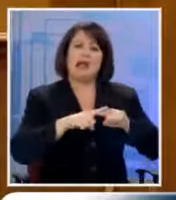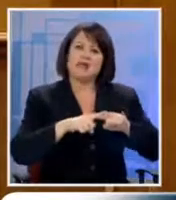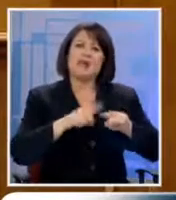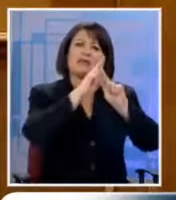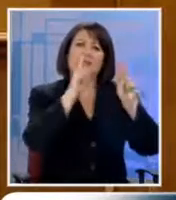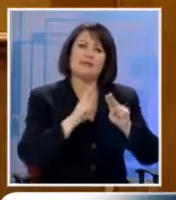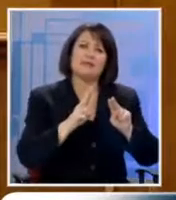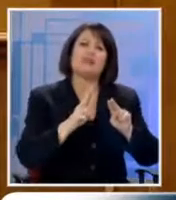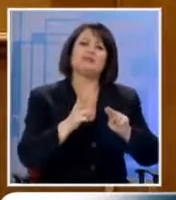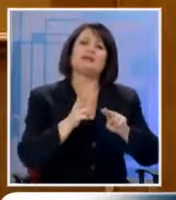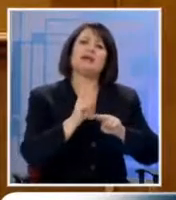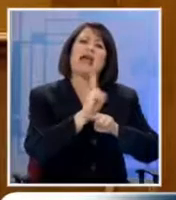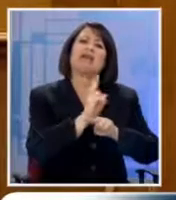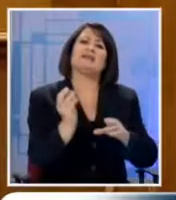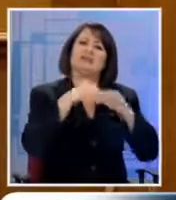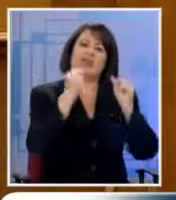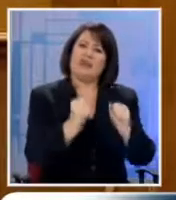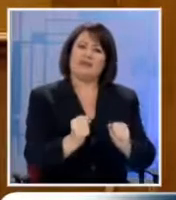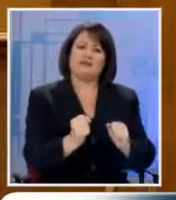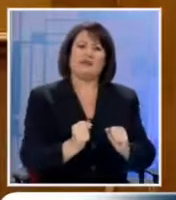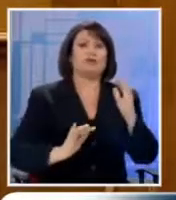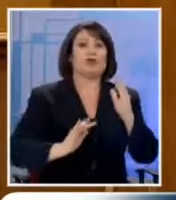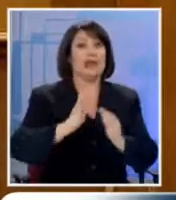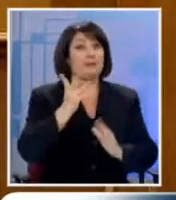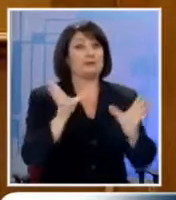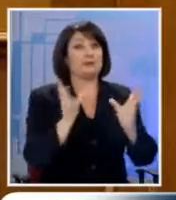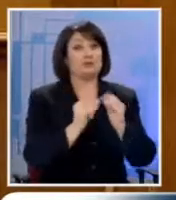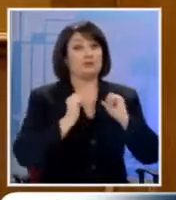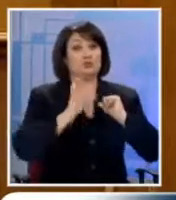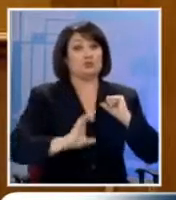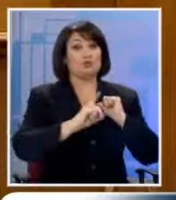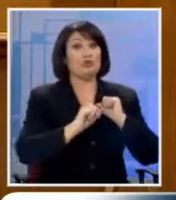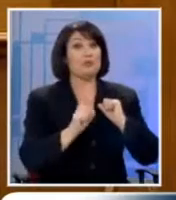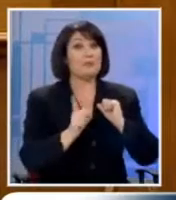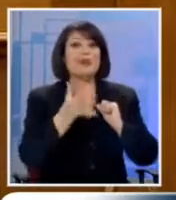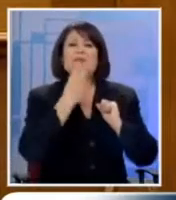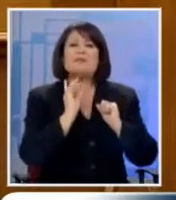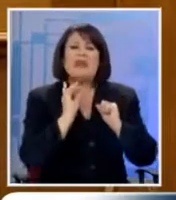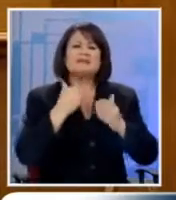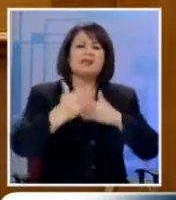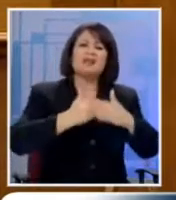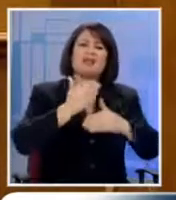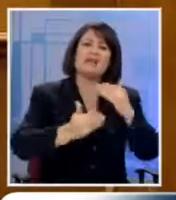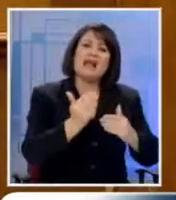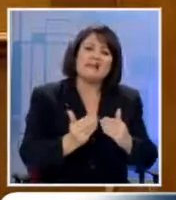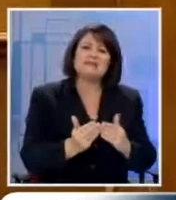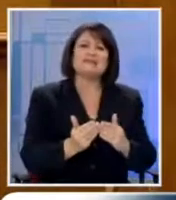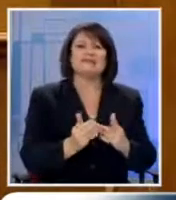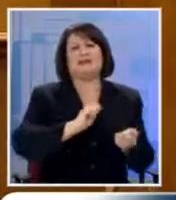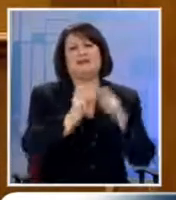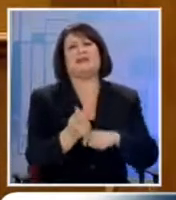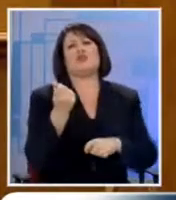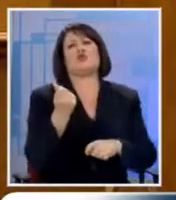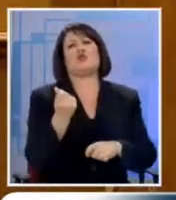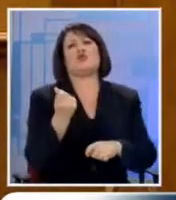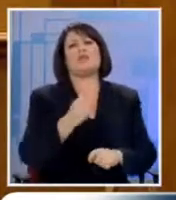διεθνή τουριστικό χάρτη. Για μας η τουριστική ανάπτυξη δεν πρέπει και δεν μπορεί να είναι όχημα για μια διαδικασία τουριστικοποίησης της οικονομίας